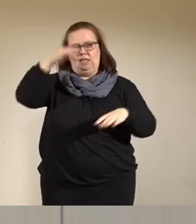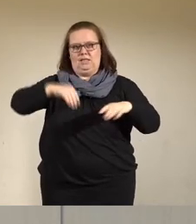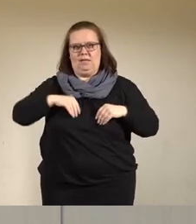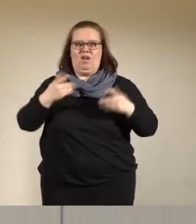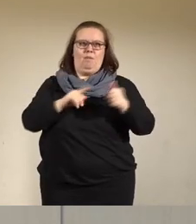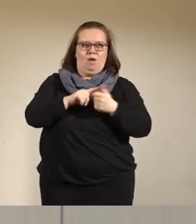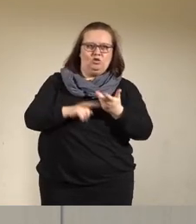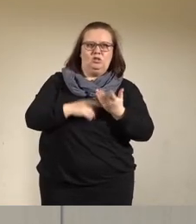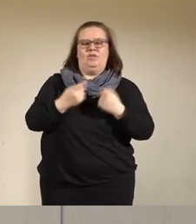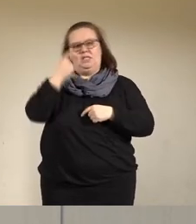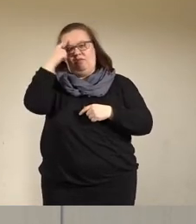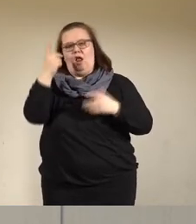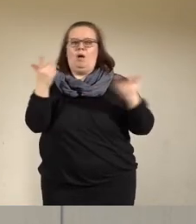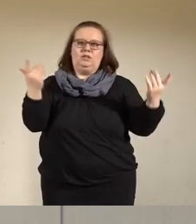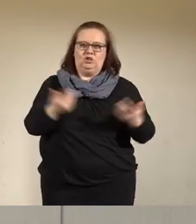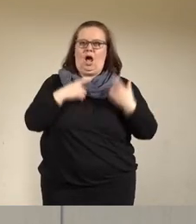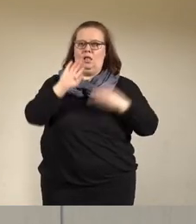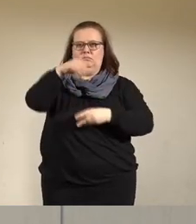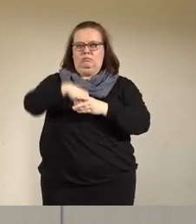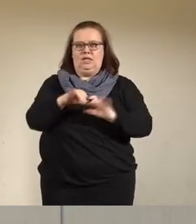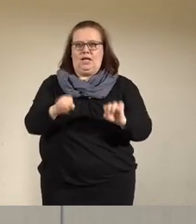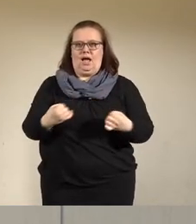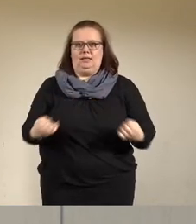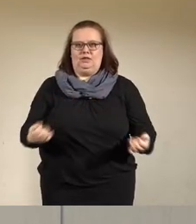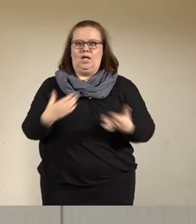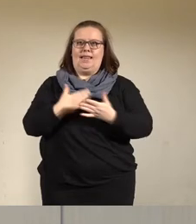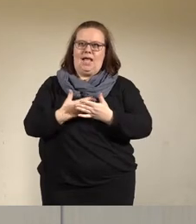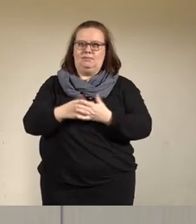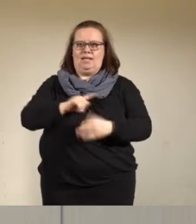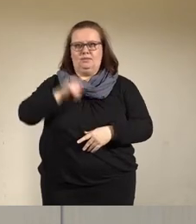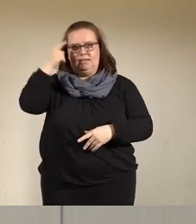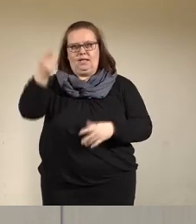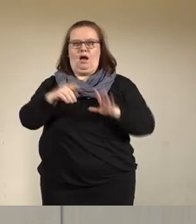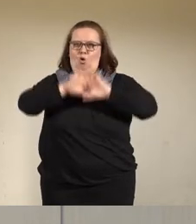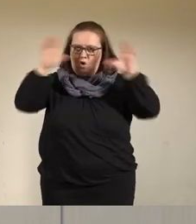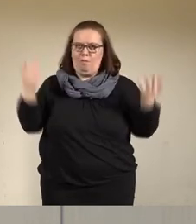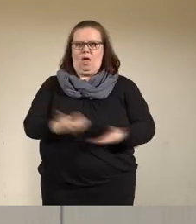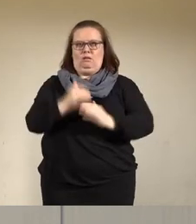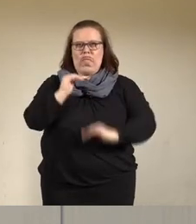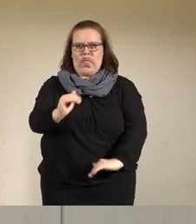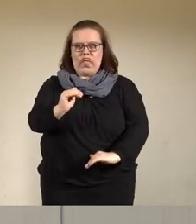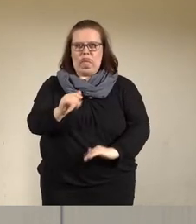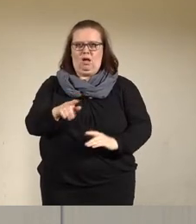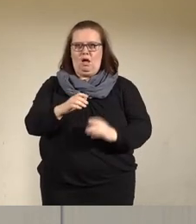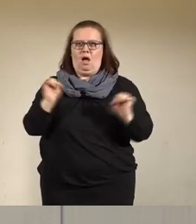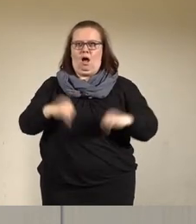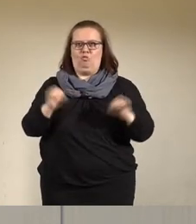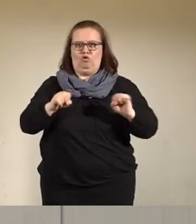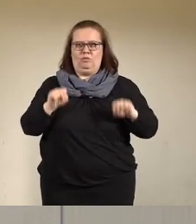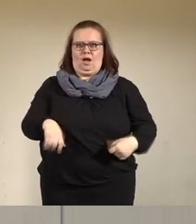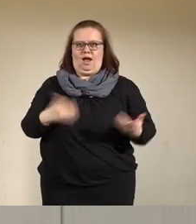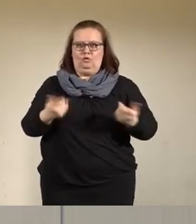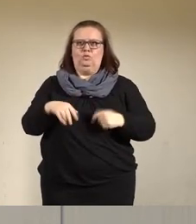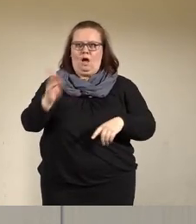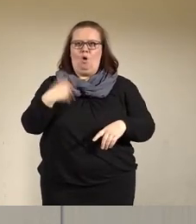weil manche Sachen waren ja sinnvoll, aber konnten eben nicht berücksichtigt werden. Daher denke ich, dass man das schon so im Block abstimmen könnte und entsprechend im